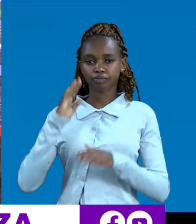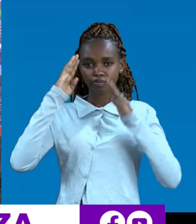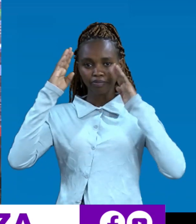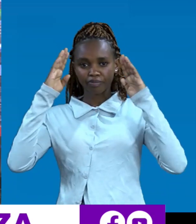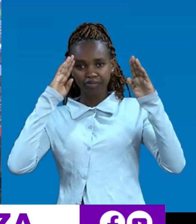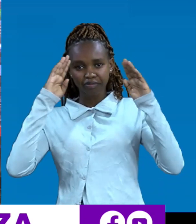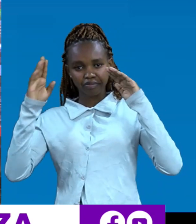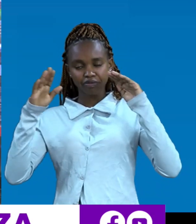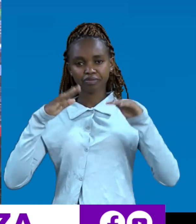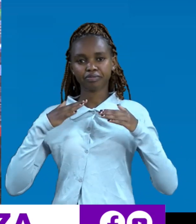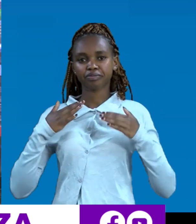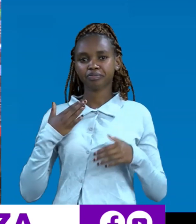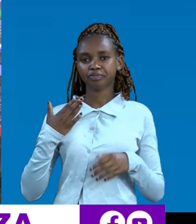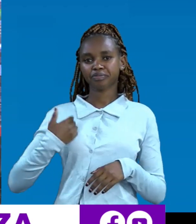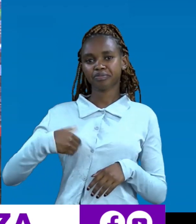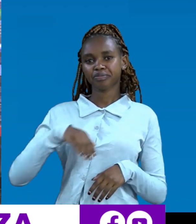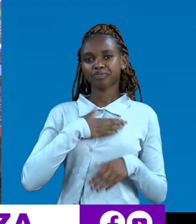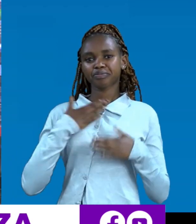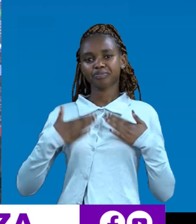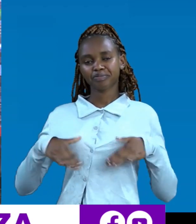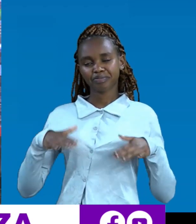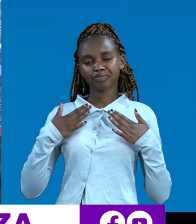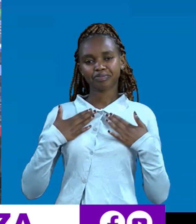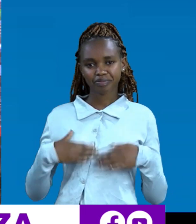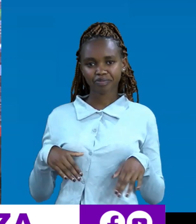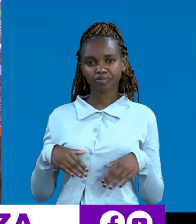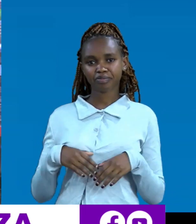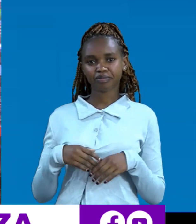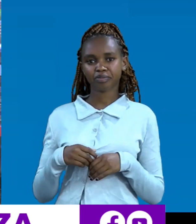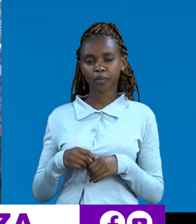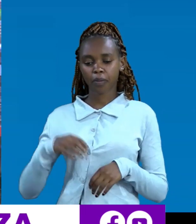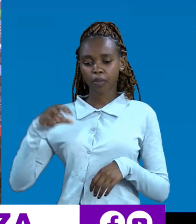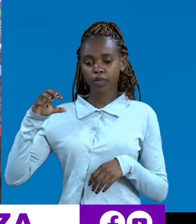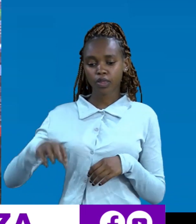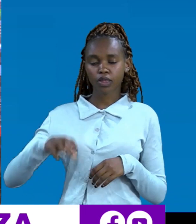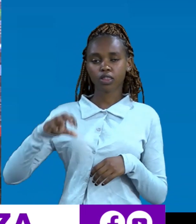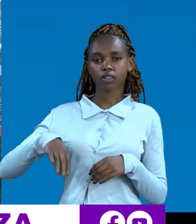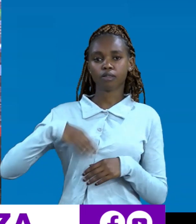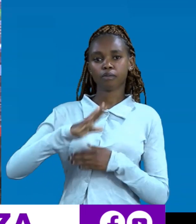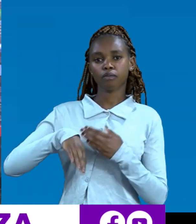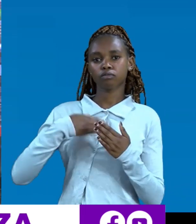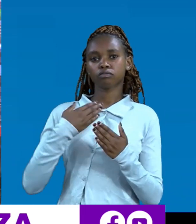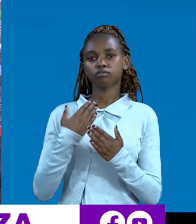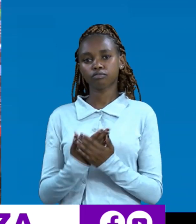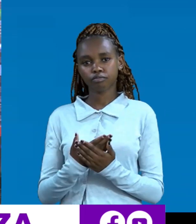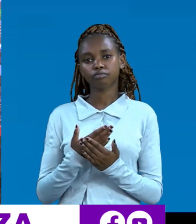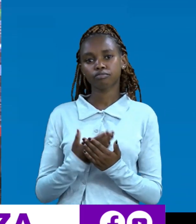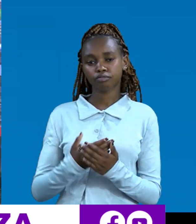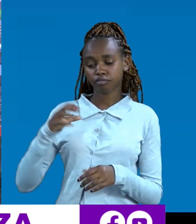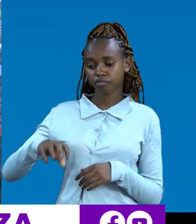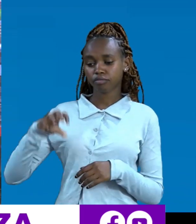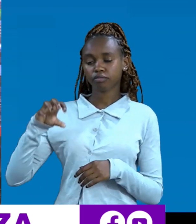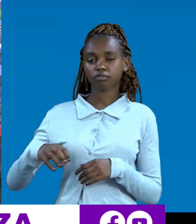Kadamawe Massive, wakina Gambler, Downtown DJs, madhiri zote za Makongeni, Super Metro, wote, ani